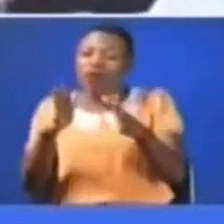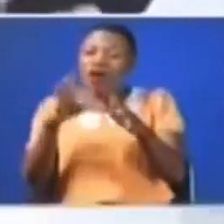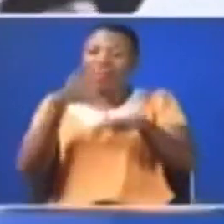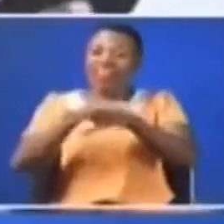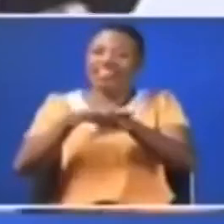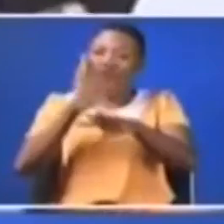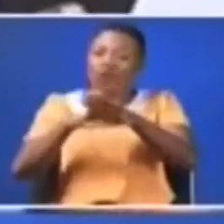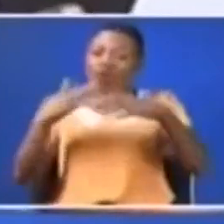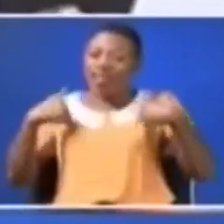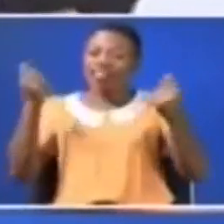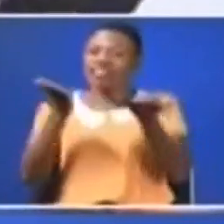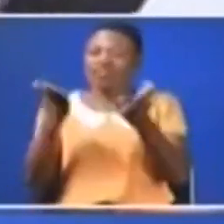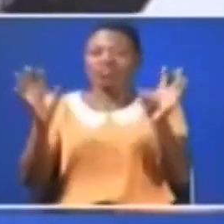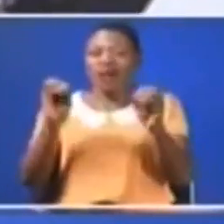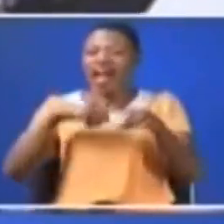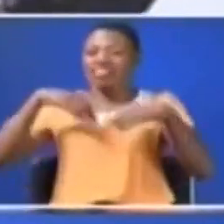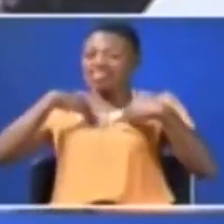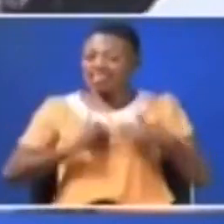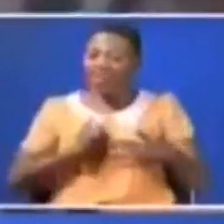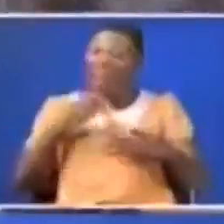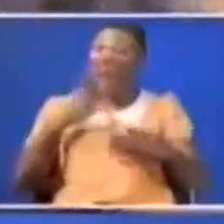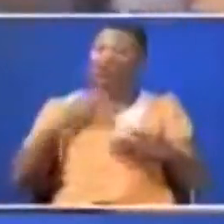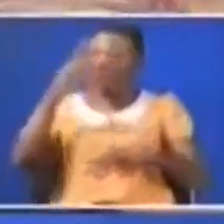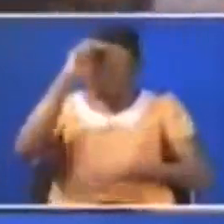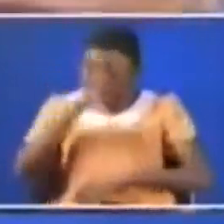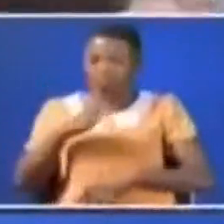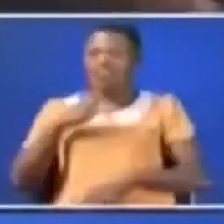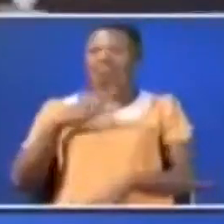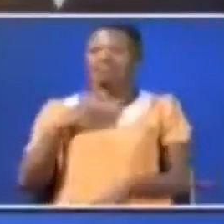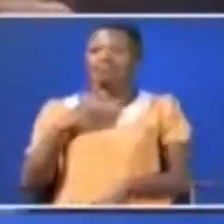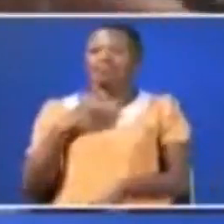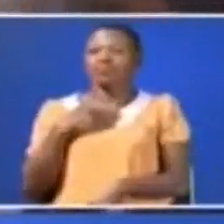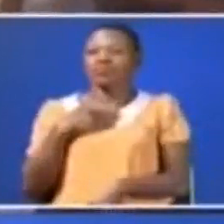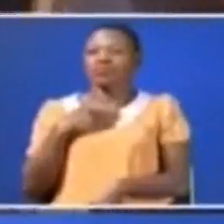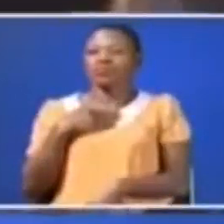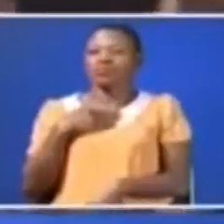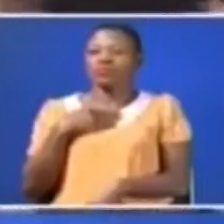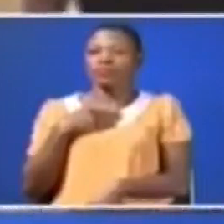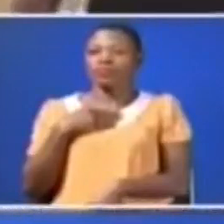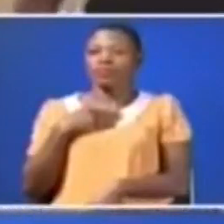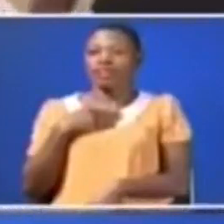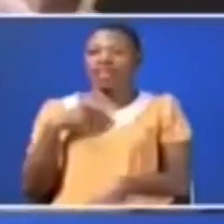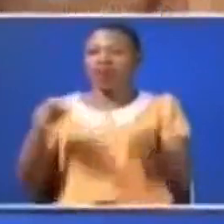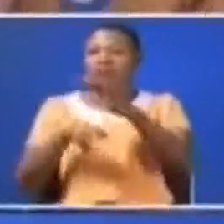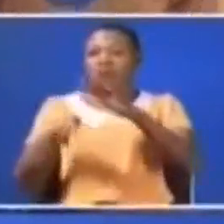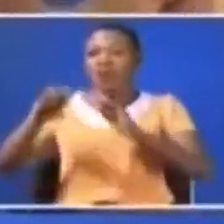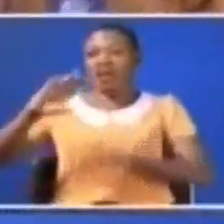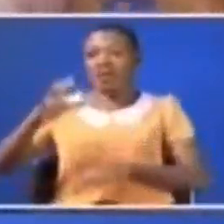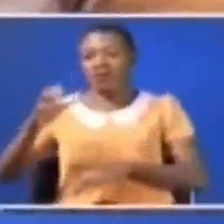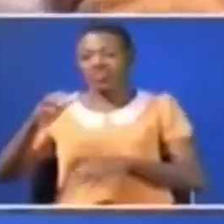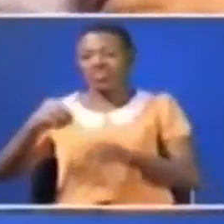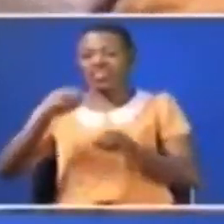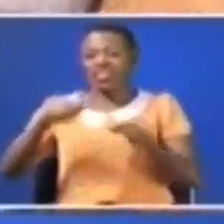kupata, na tumechoka na tumesema tunataka heshima yetu. Juhudi za naibu wa kamishna wa kaunti kuwatuliza